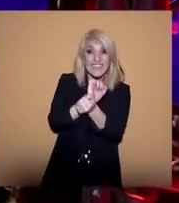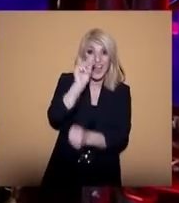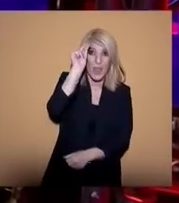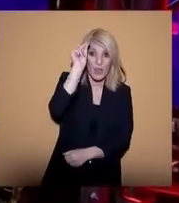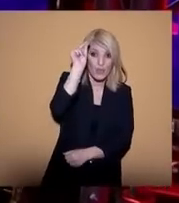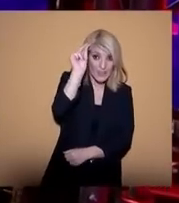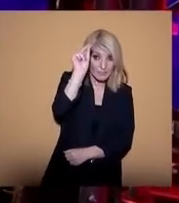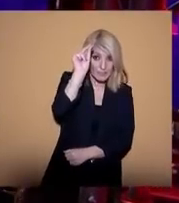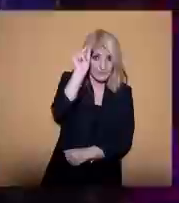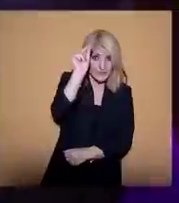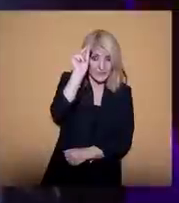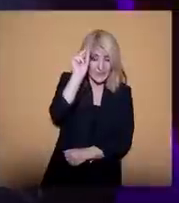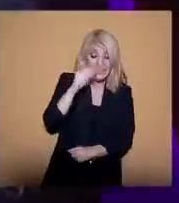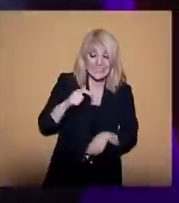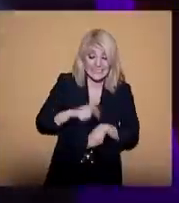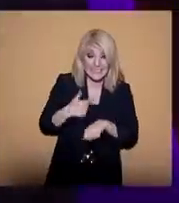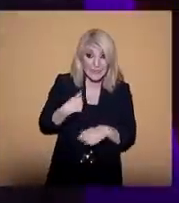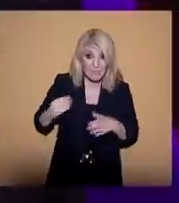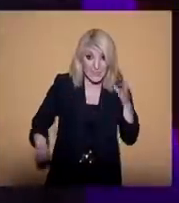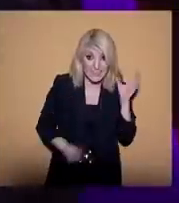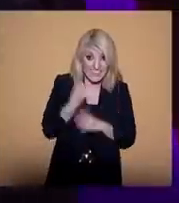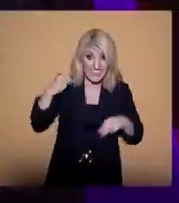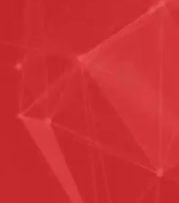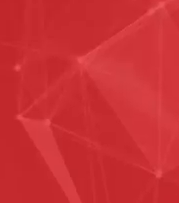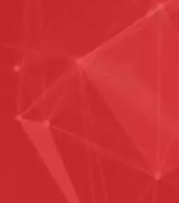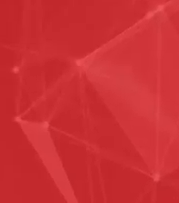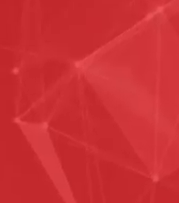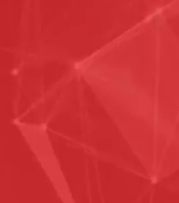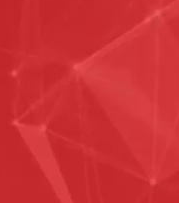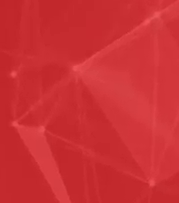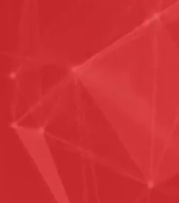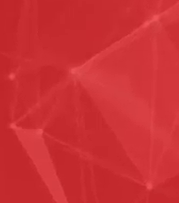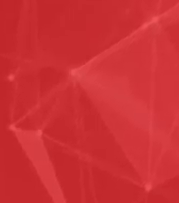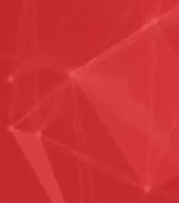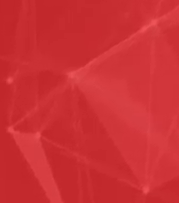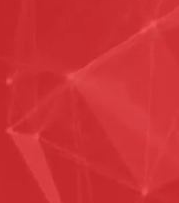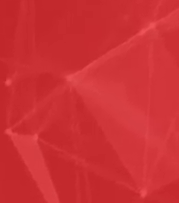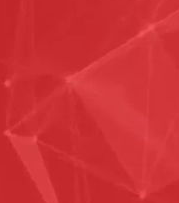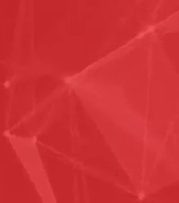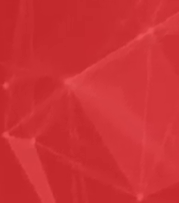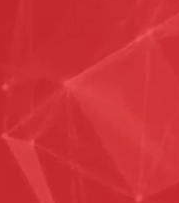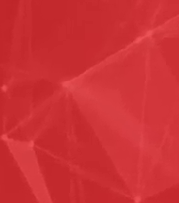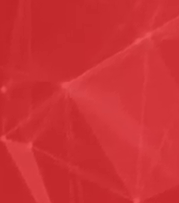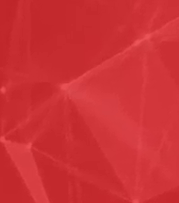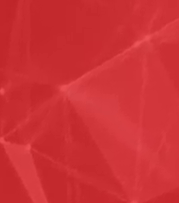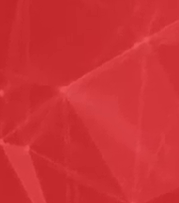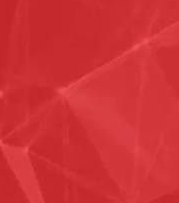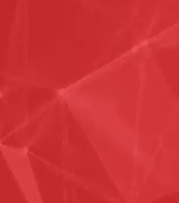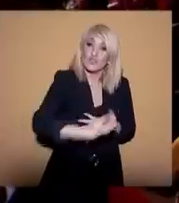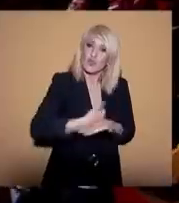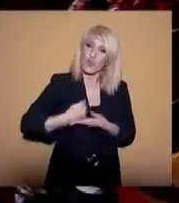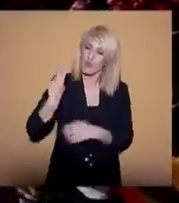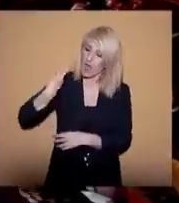πρώτες 50 μέρες της προοδευτικής διακυβέρνησης. Άρθρο 1. Αυξάνουμε